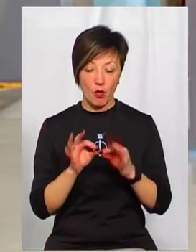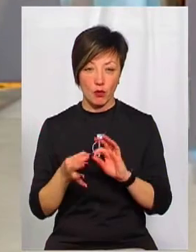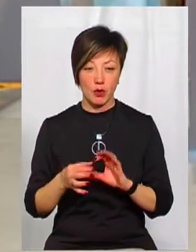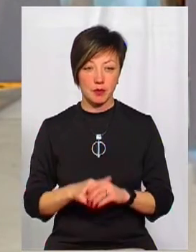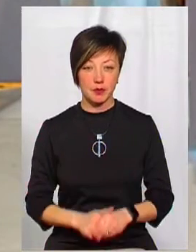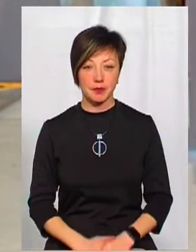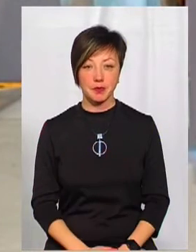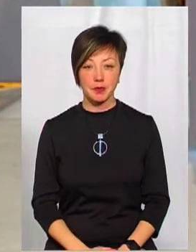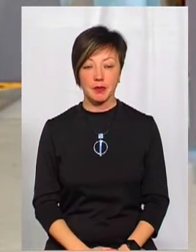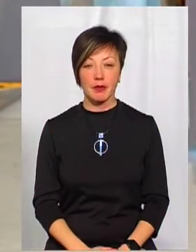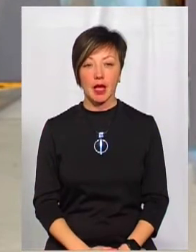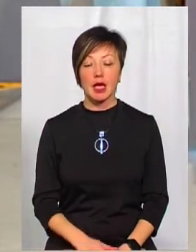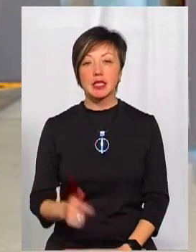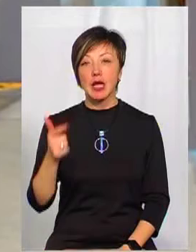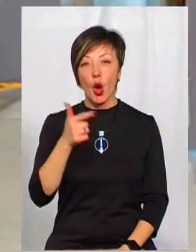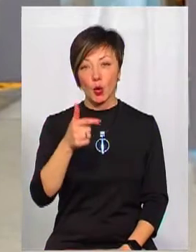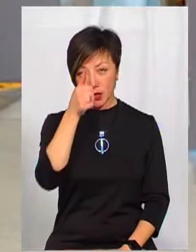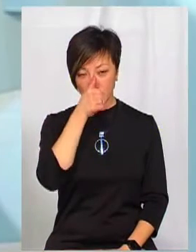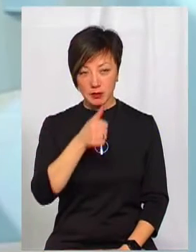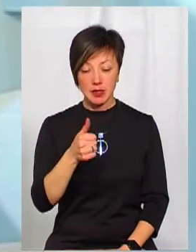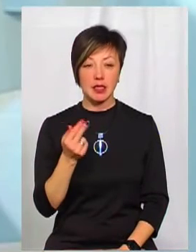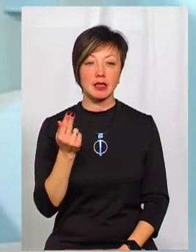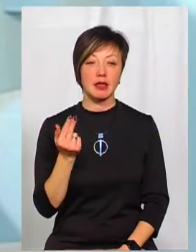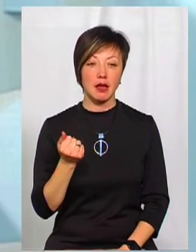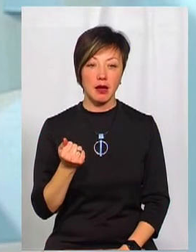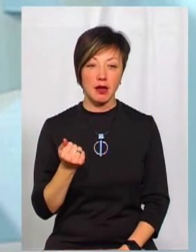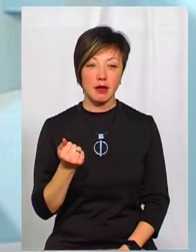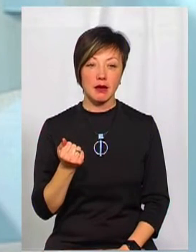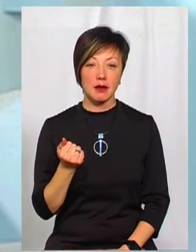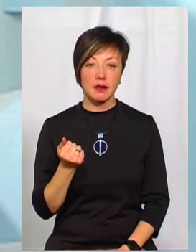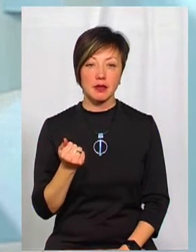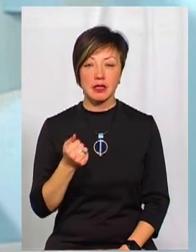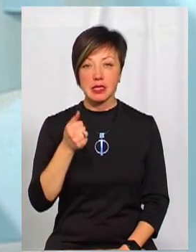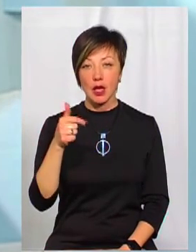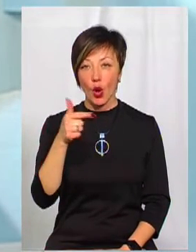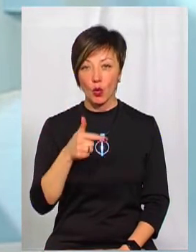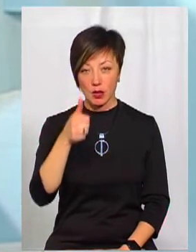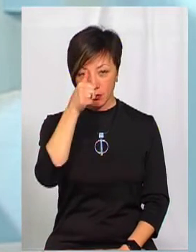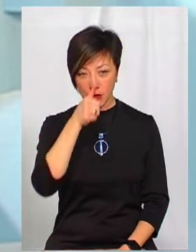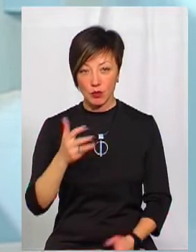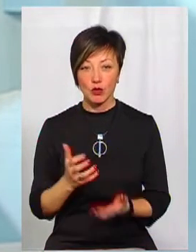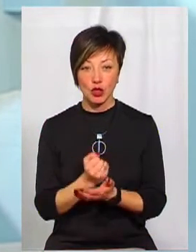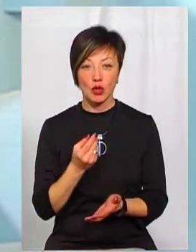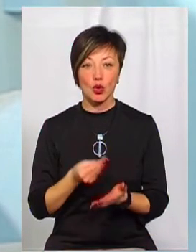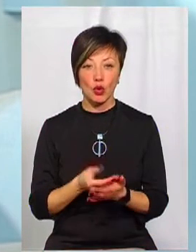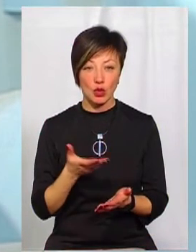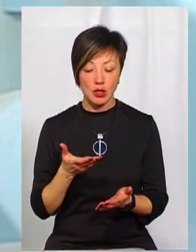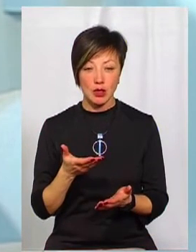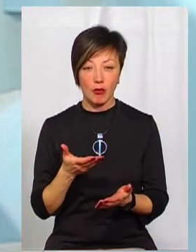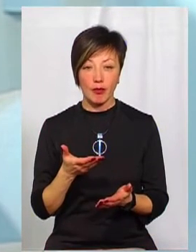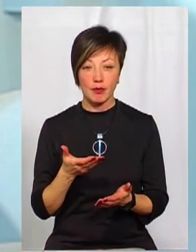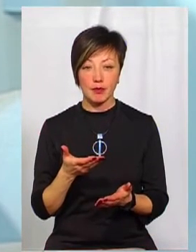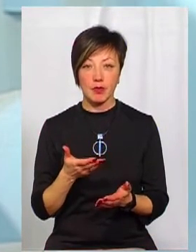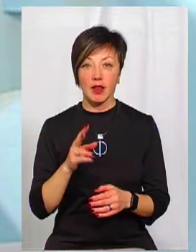формулі. Якщо за грудень місяць. Це за грудень. За грудень було 2,74. За грудень місяць виходить дорожче, так?